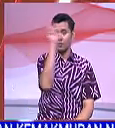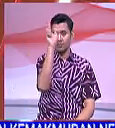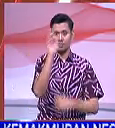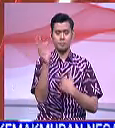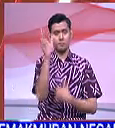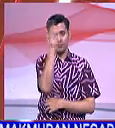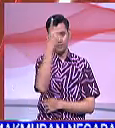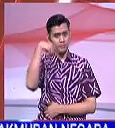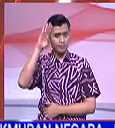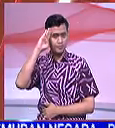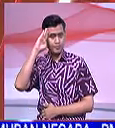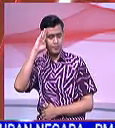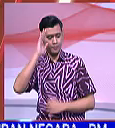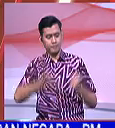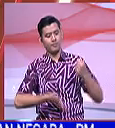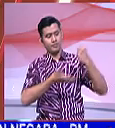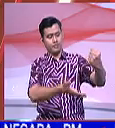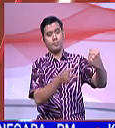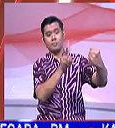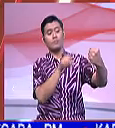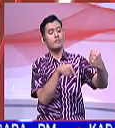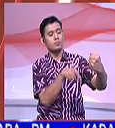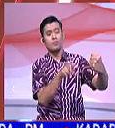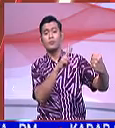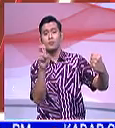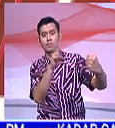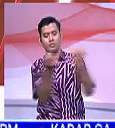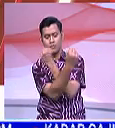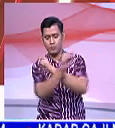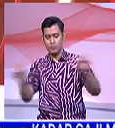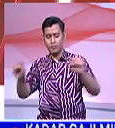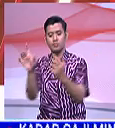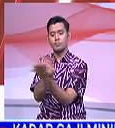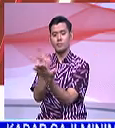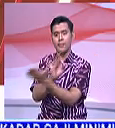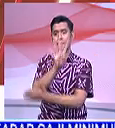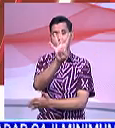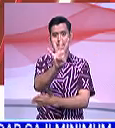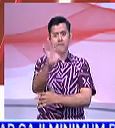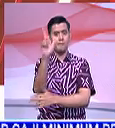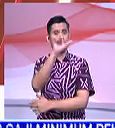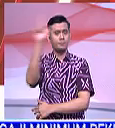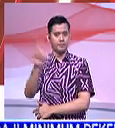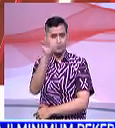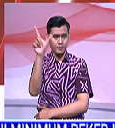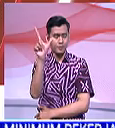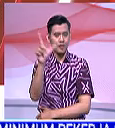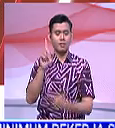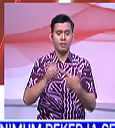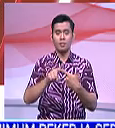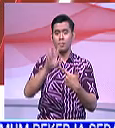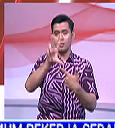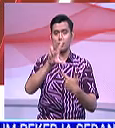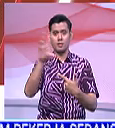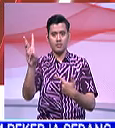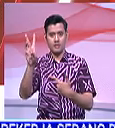Negeri meruntuhkan hampir 200000mg bagi menjadikan tablet untuk kegunaan empat buah perpustakaan Cawang Hai dan 36